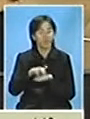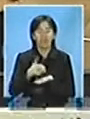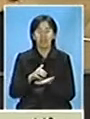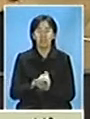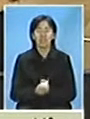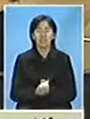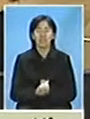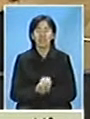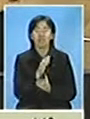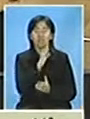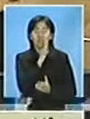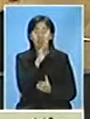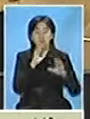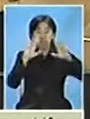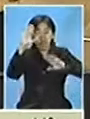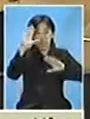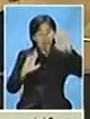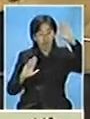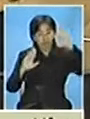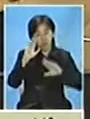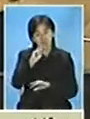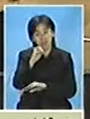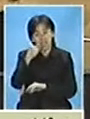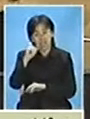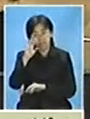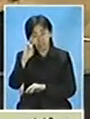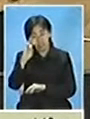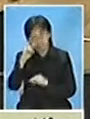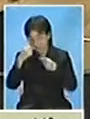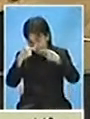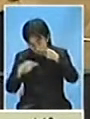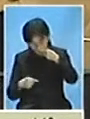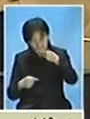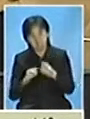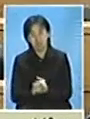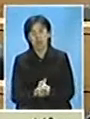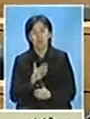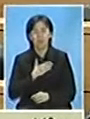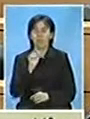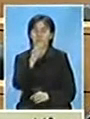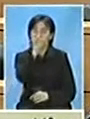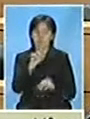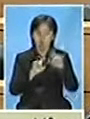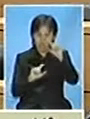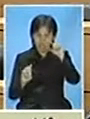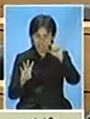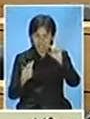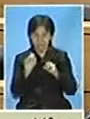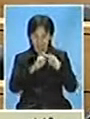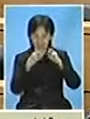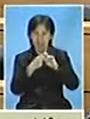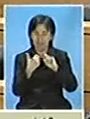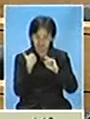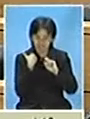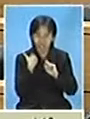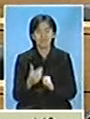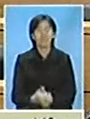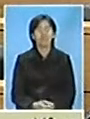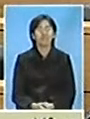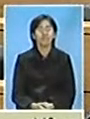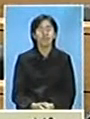ถ้าหากว่าเป็นการโหวตมาตรา17ทั้งมาตราเนี่ยผมยังติดใจในวรรค4อยู่นะครับเพ